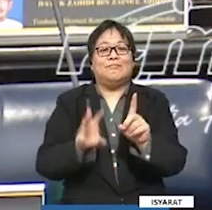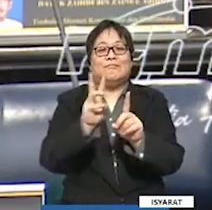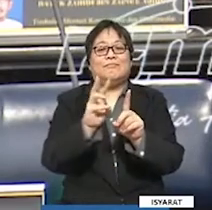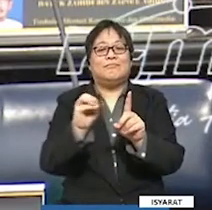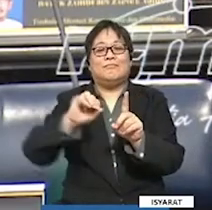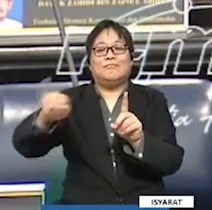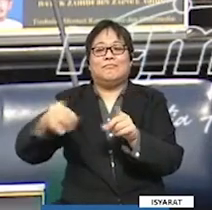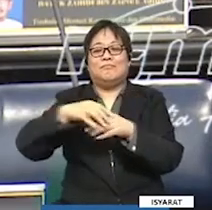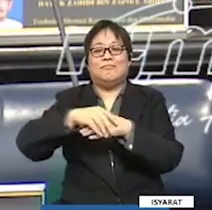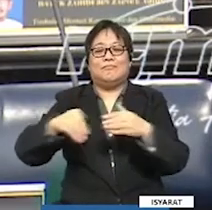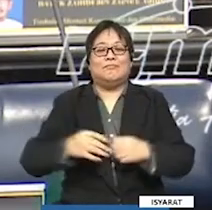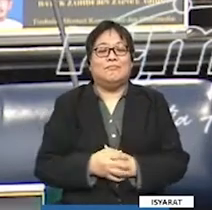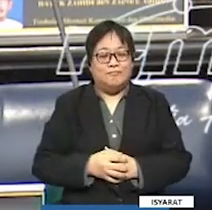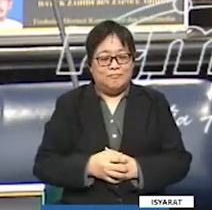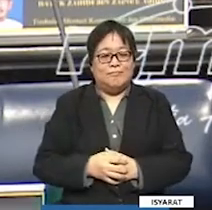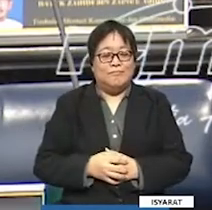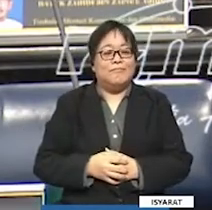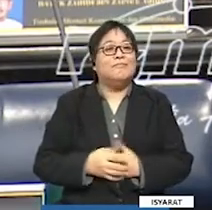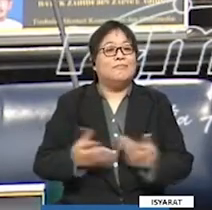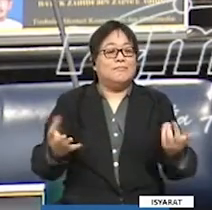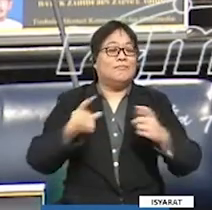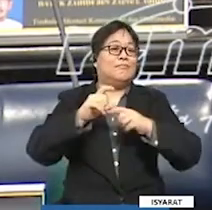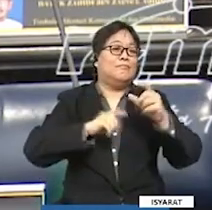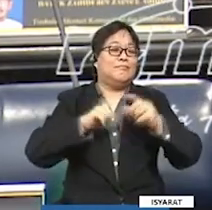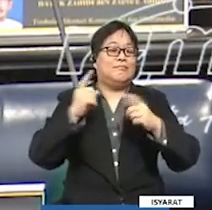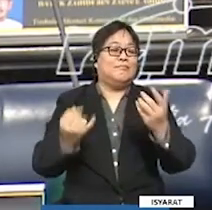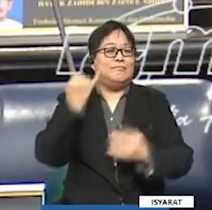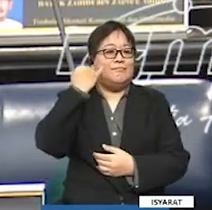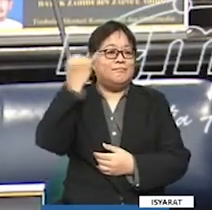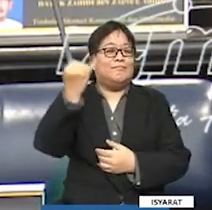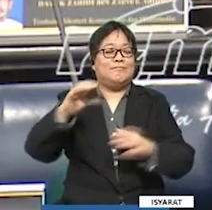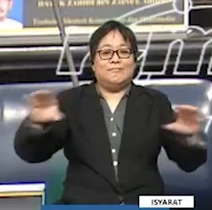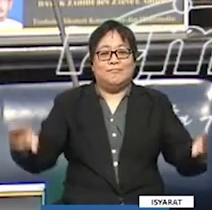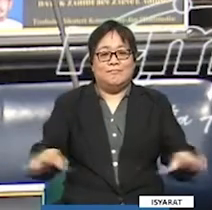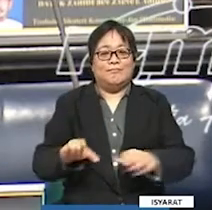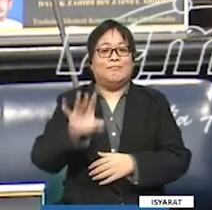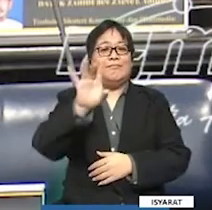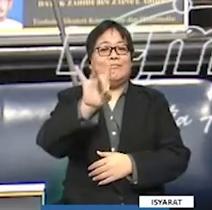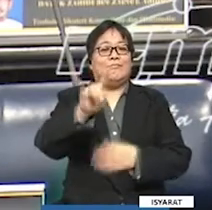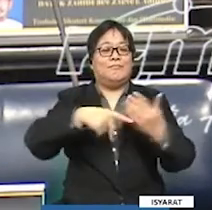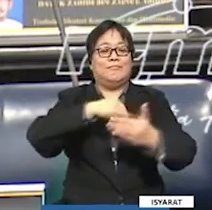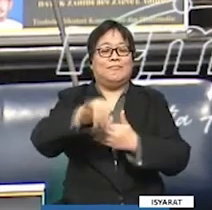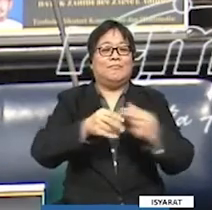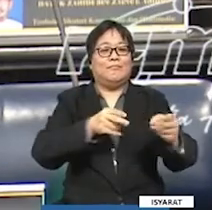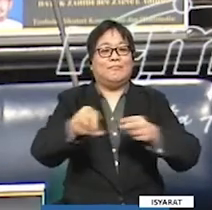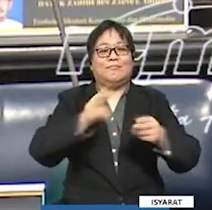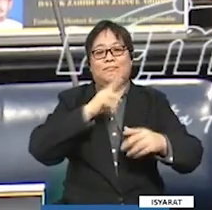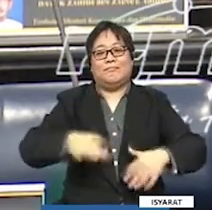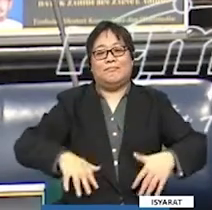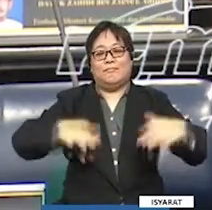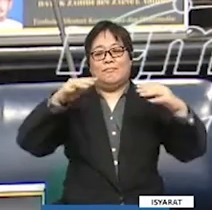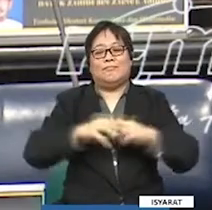juta. Bagi projek-projek jangka sederhana, DBKL bercadang untuk melaksanakan 8 projek mitigasi